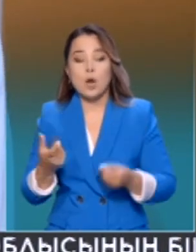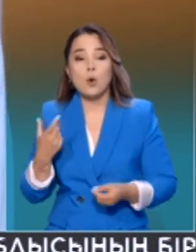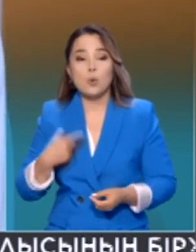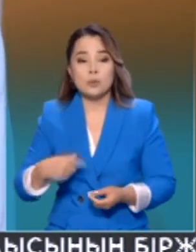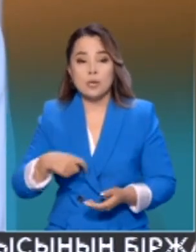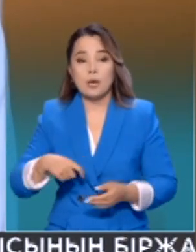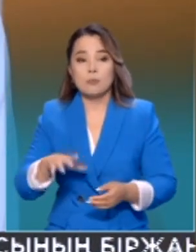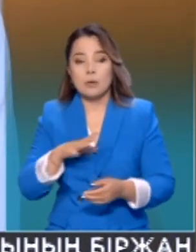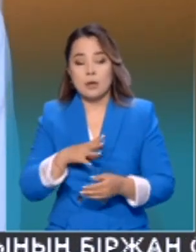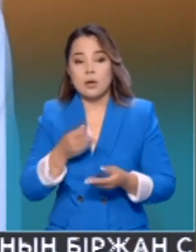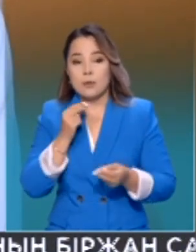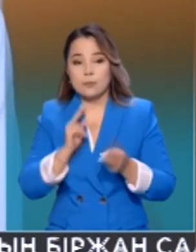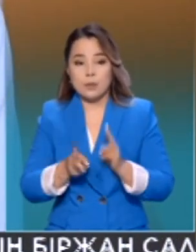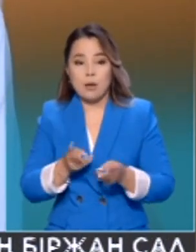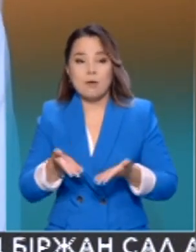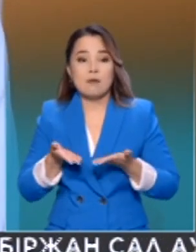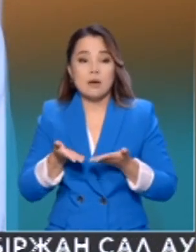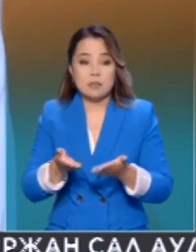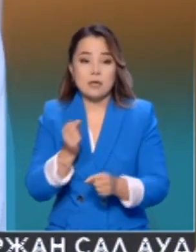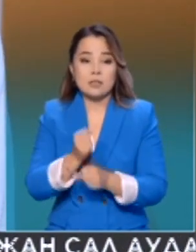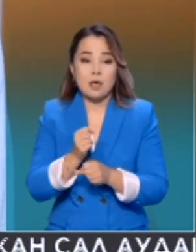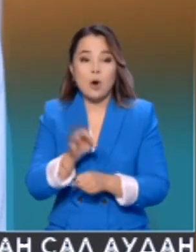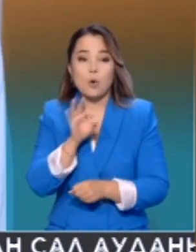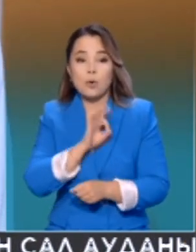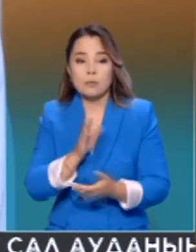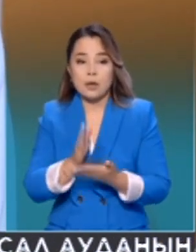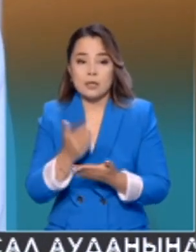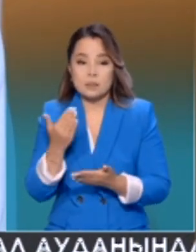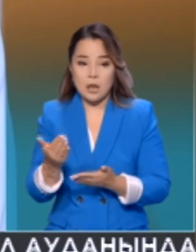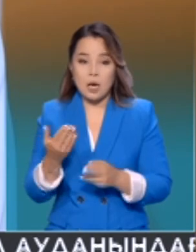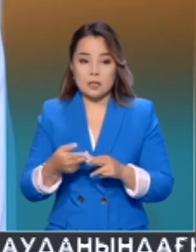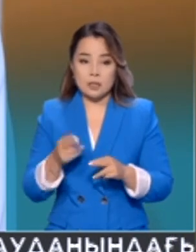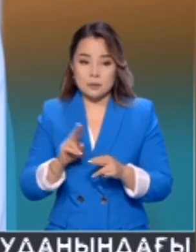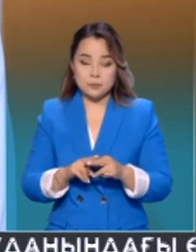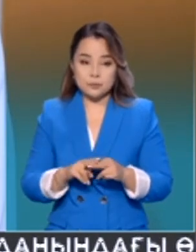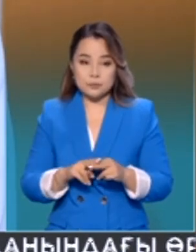өзімнің кондитер өнімімді шығару үшін пайдаланып отырмын.